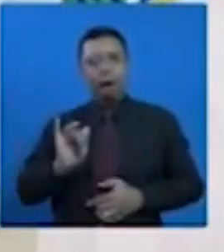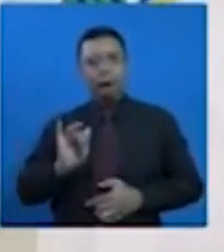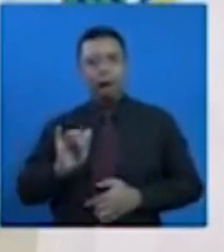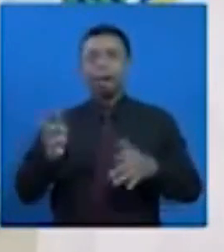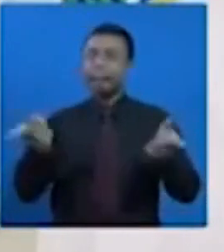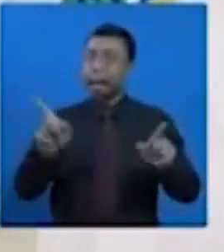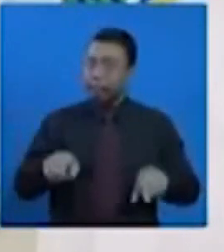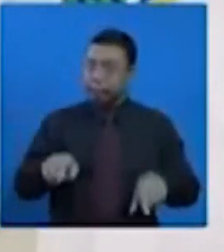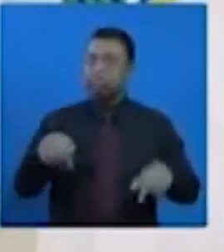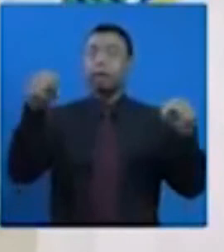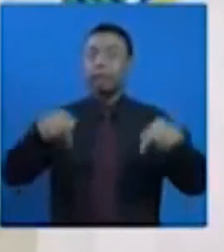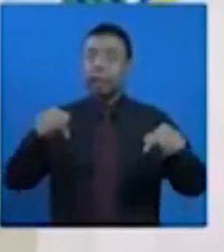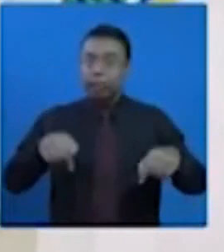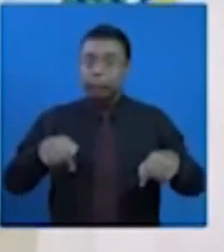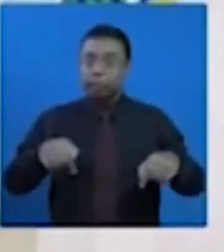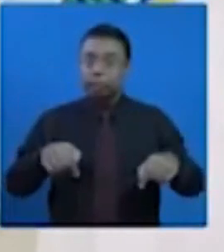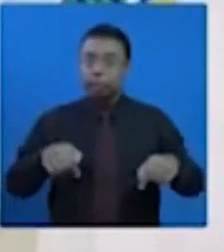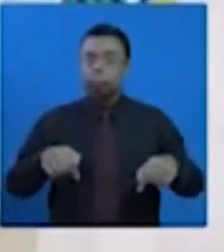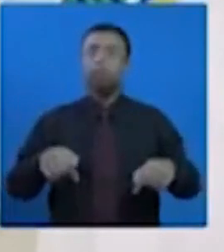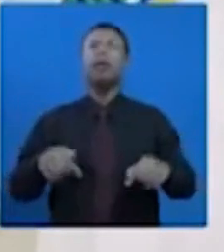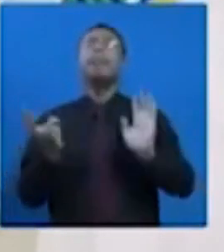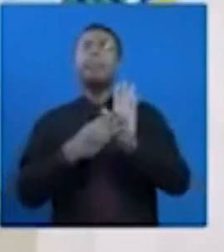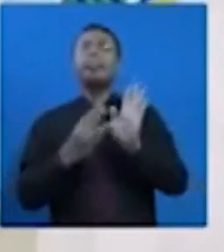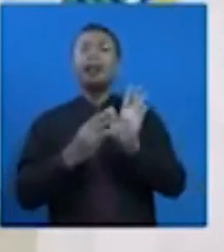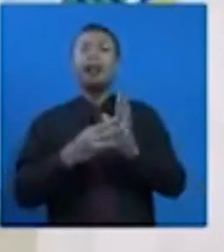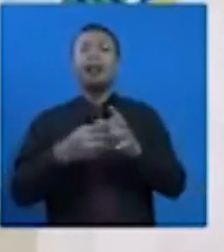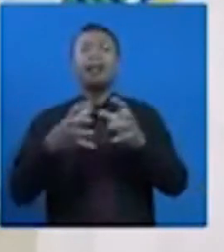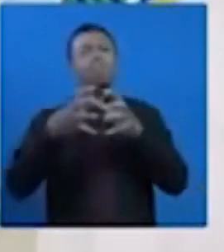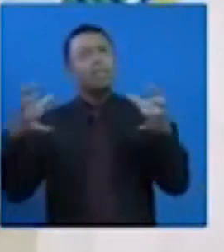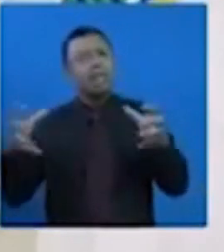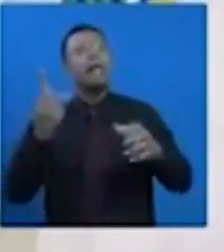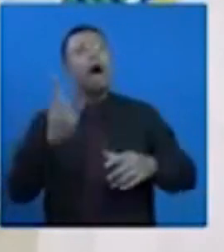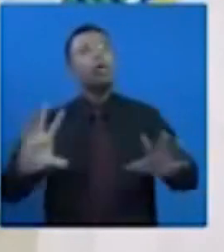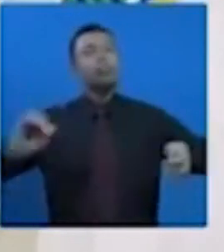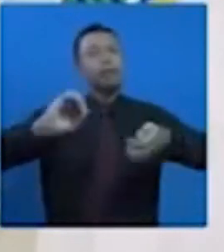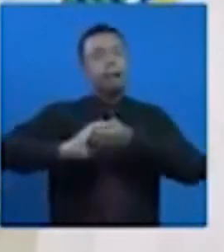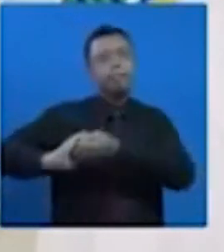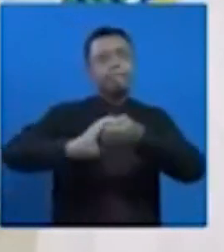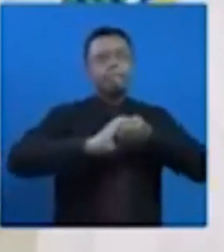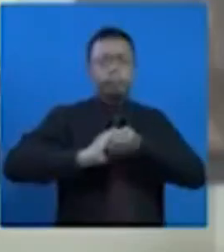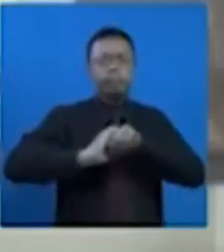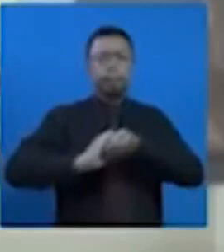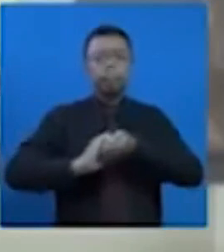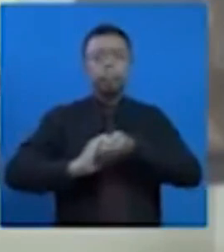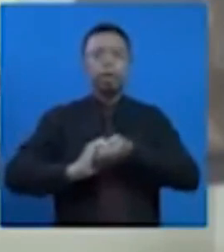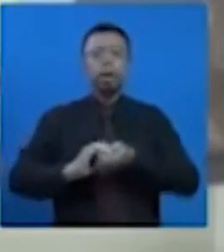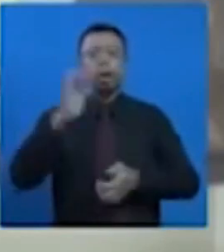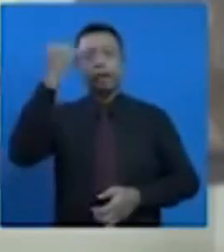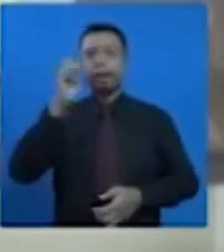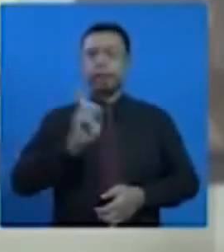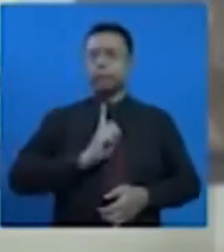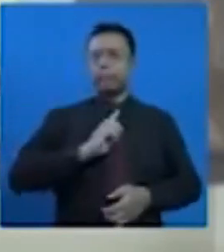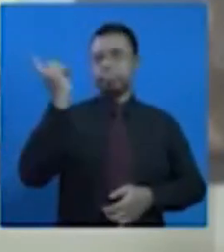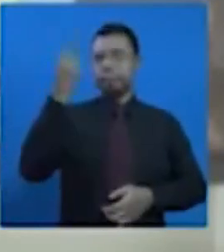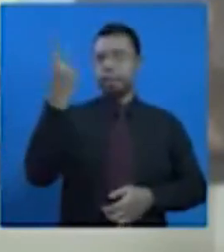Jadi ini adalah sebuah masalah yang membutuhkan kerja bersama tidak